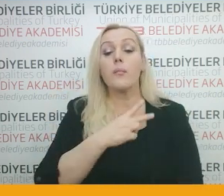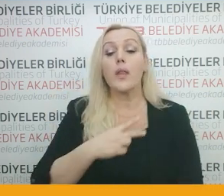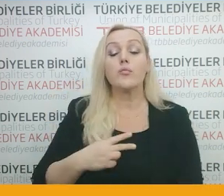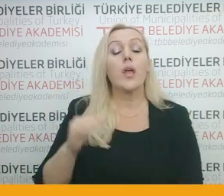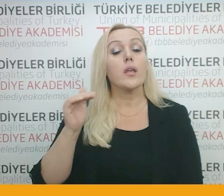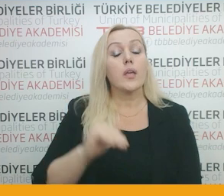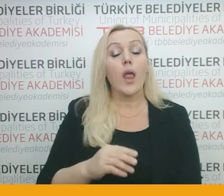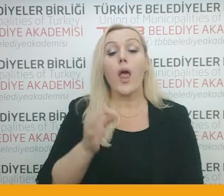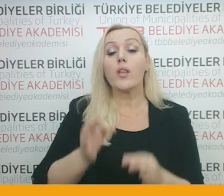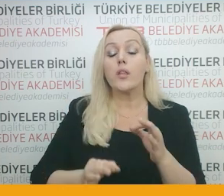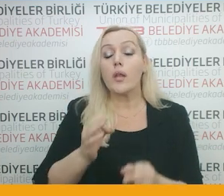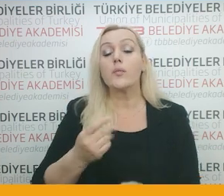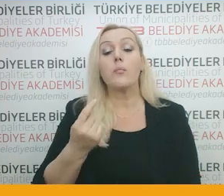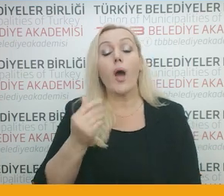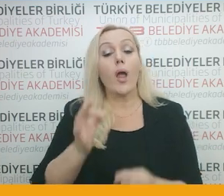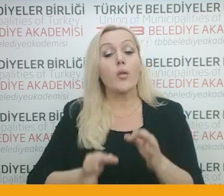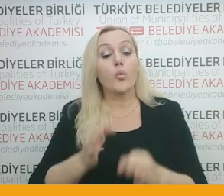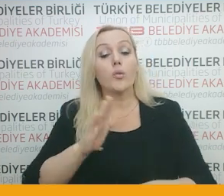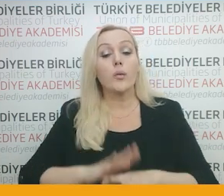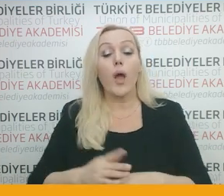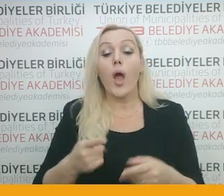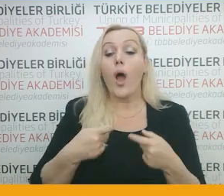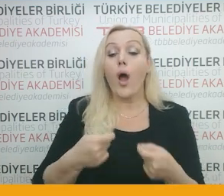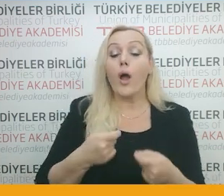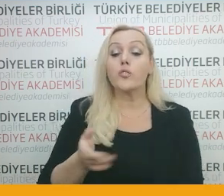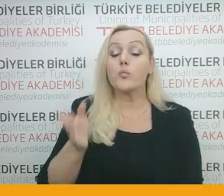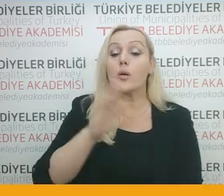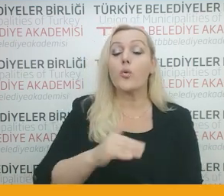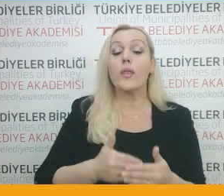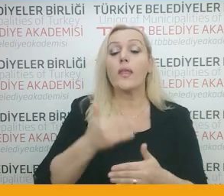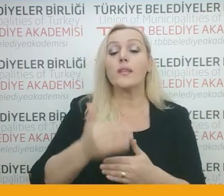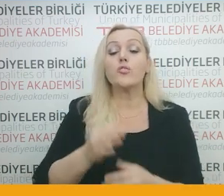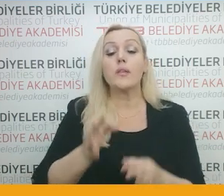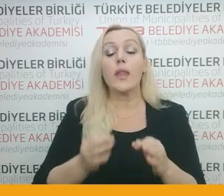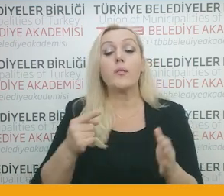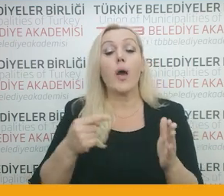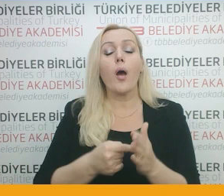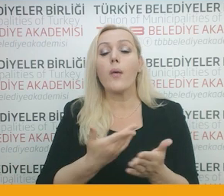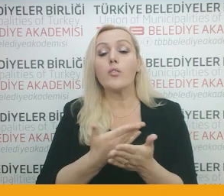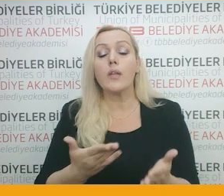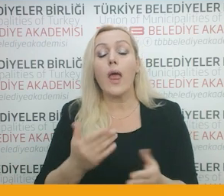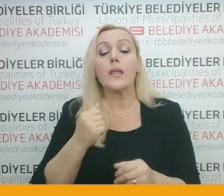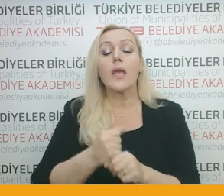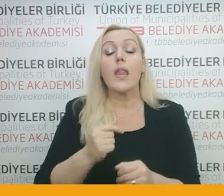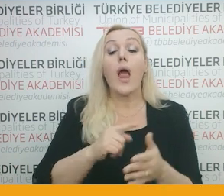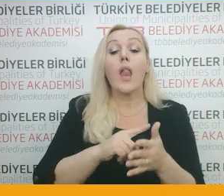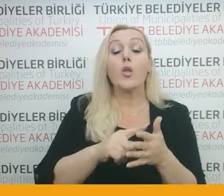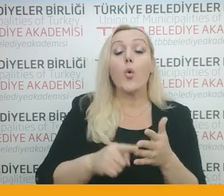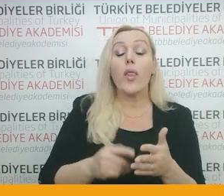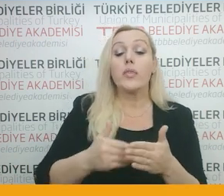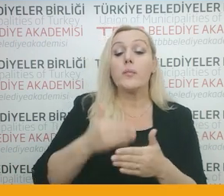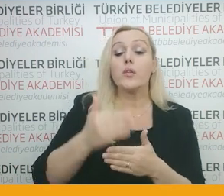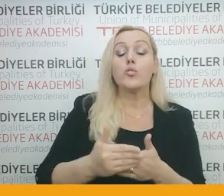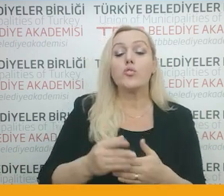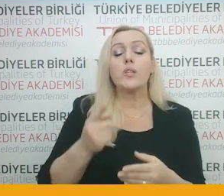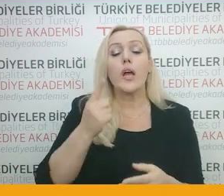gelir, denetimini yapar, mali denetimini yapar. Harcama sonrası dış denetimin amacı nedir? Genel yönetim kapsamındaki kamu idarelerinin